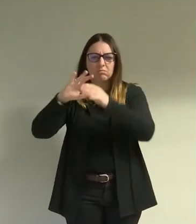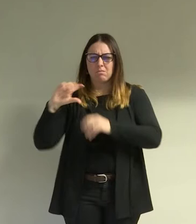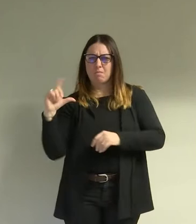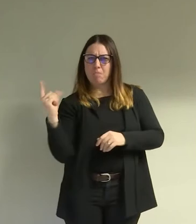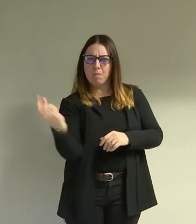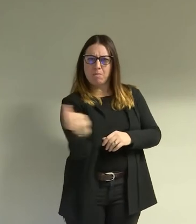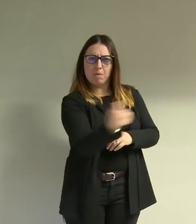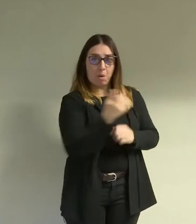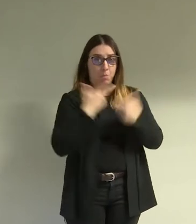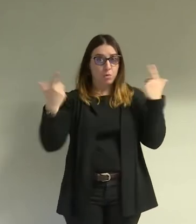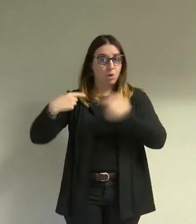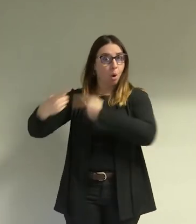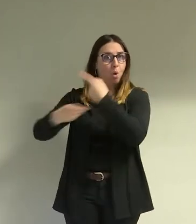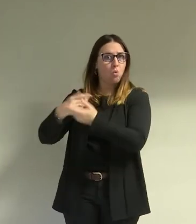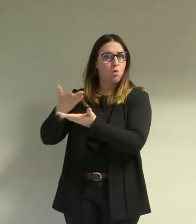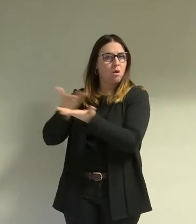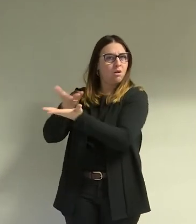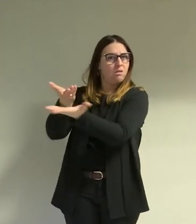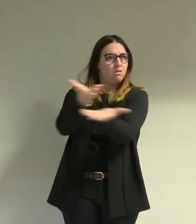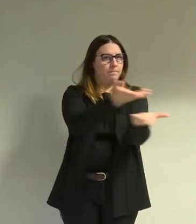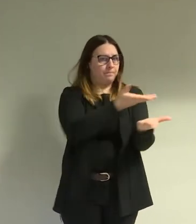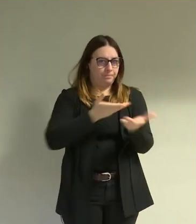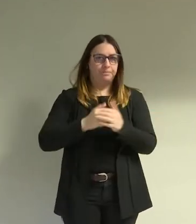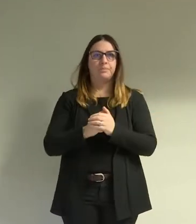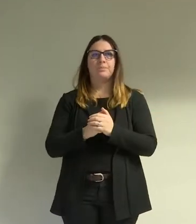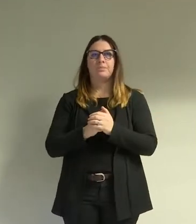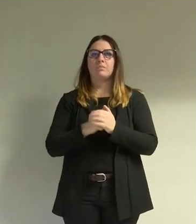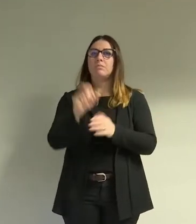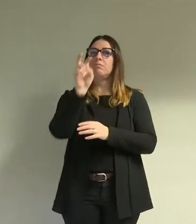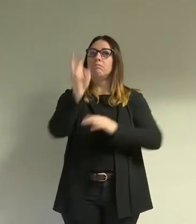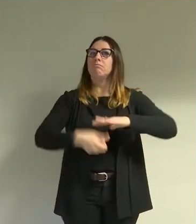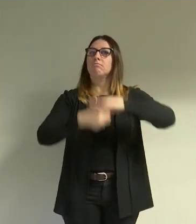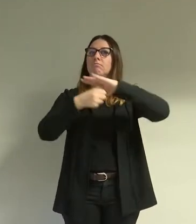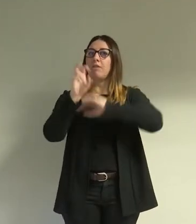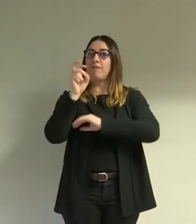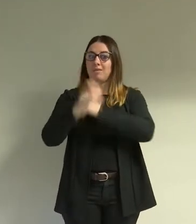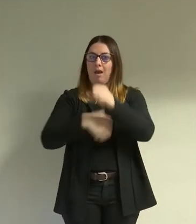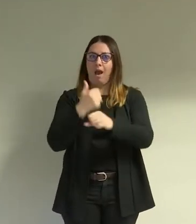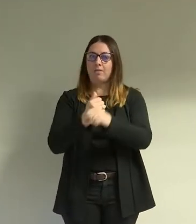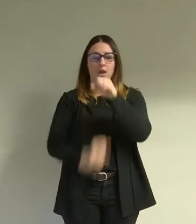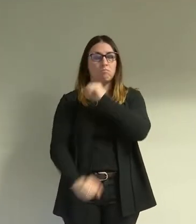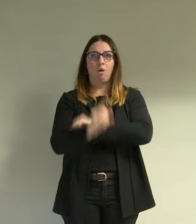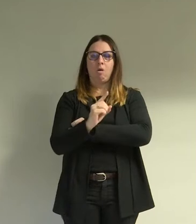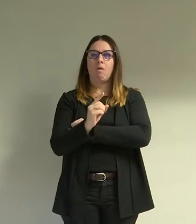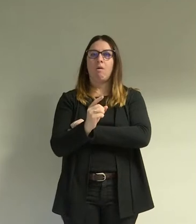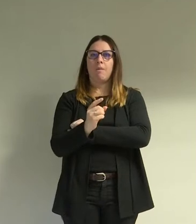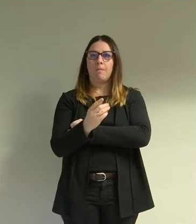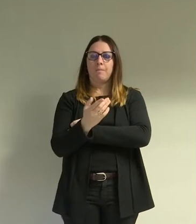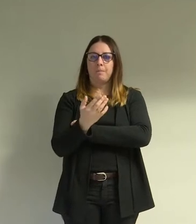beaucoup sont déjà en discussion à l'heure actuelle et de capitale verte neil lane événement capitale verte